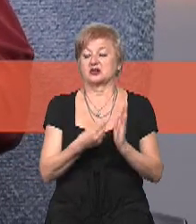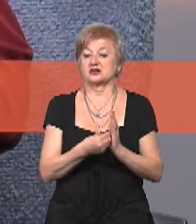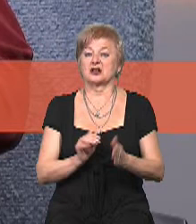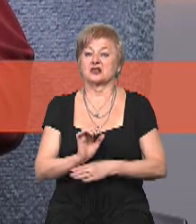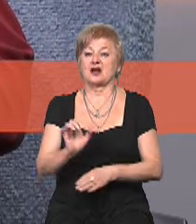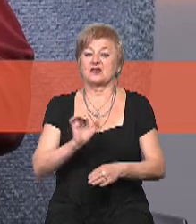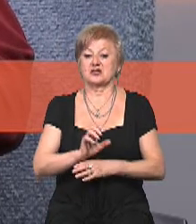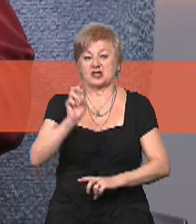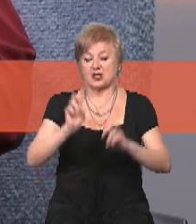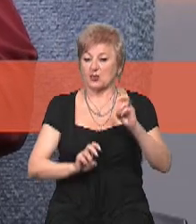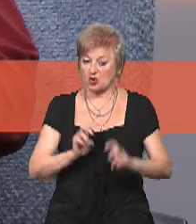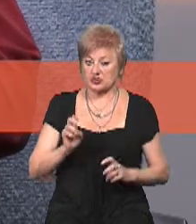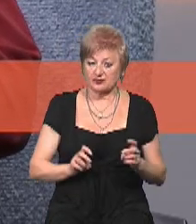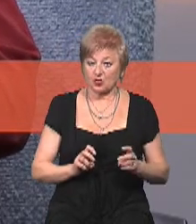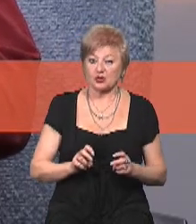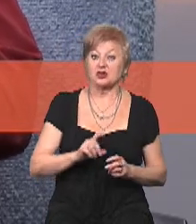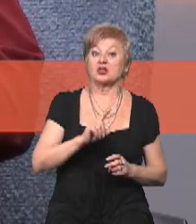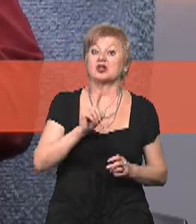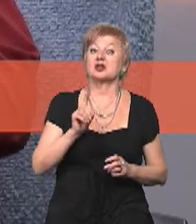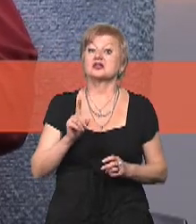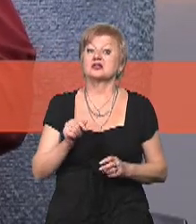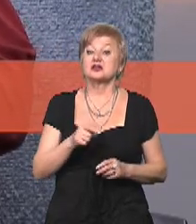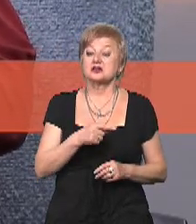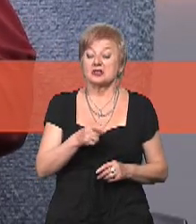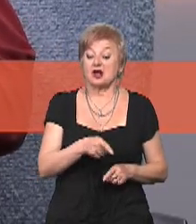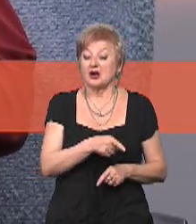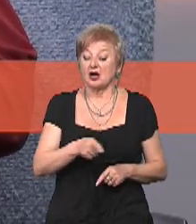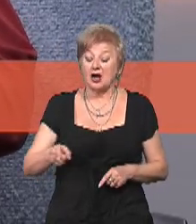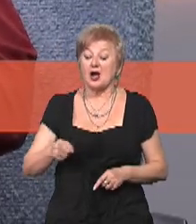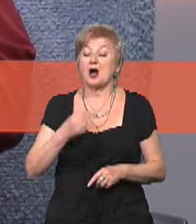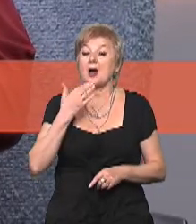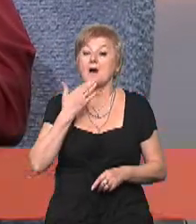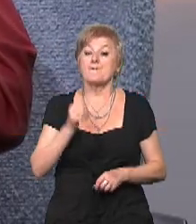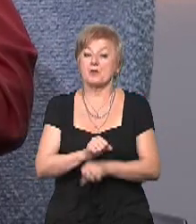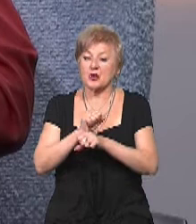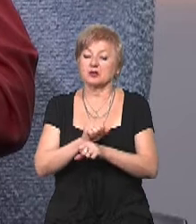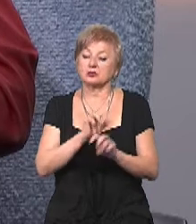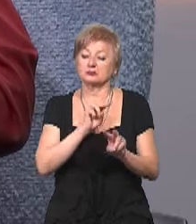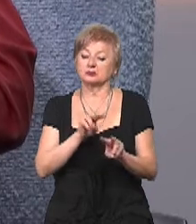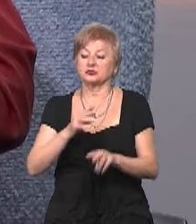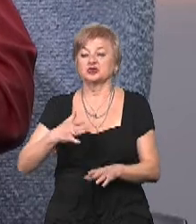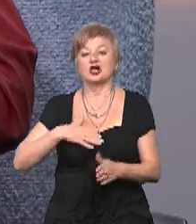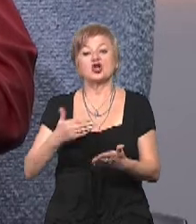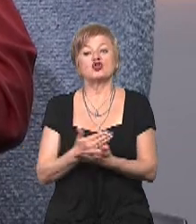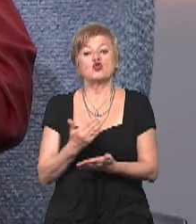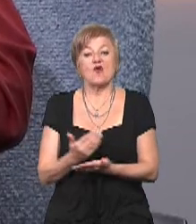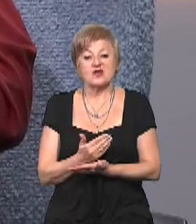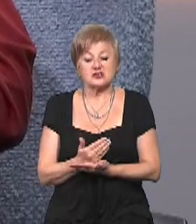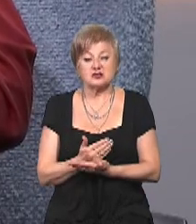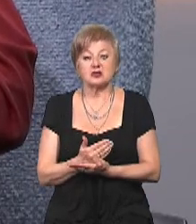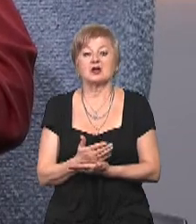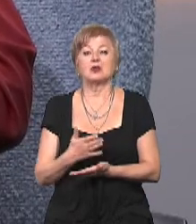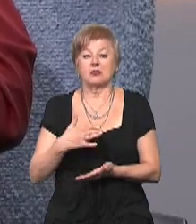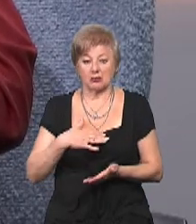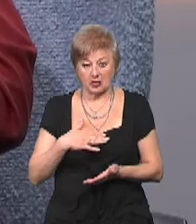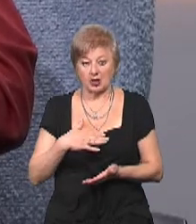для промислового сектору. За перебігом цього мітингу ретельно стежать наші новинарі. Ми